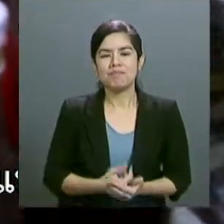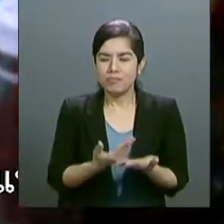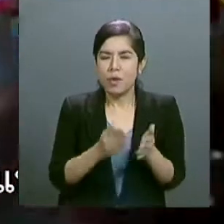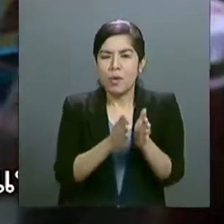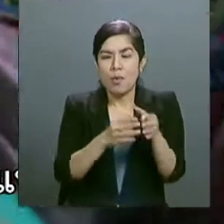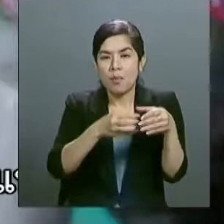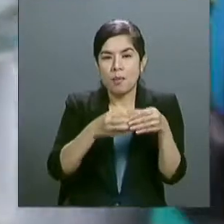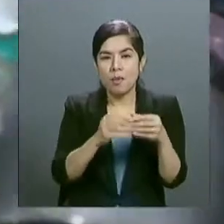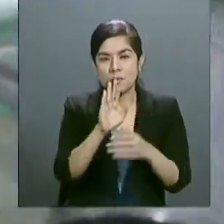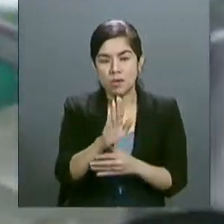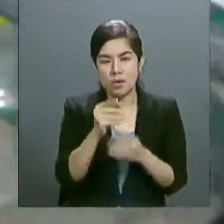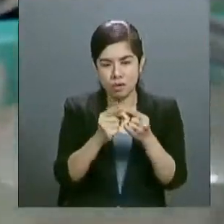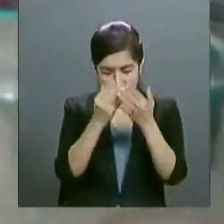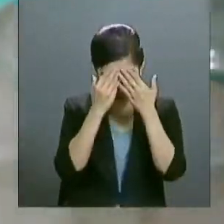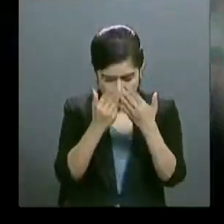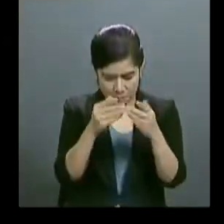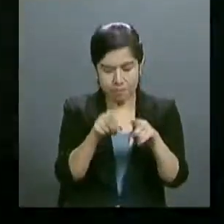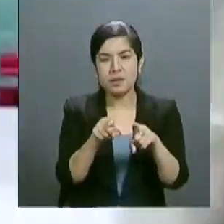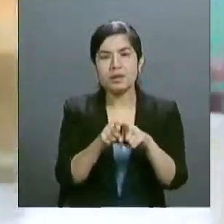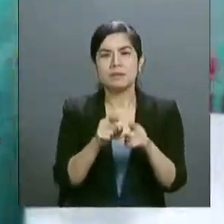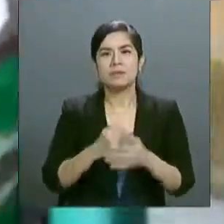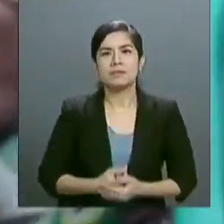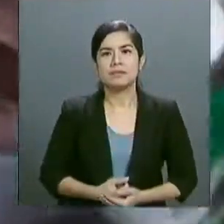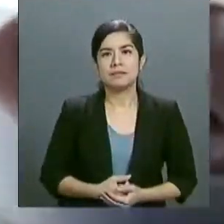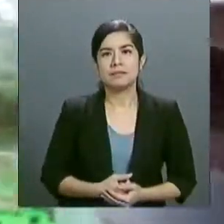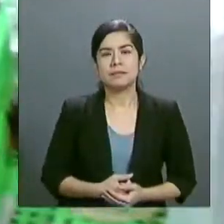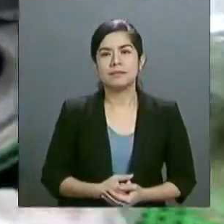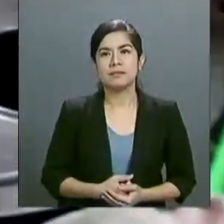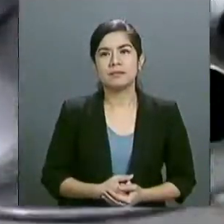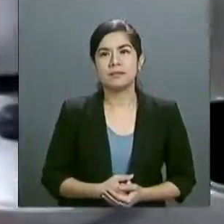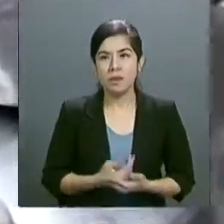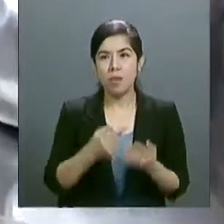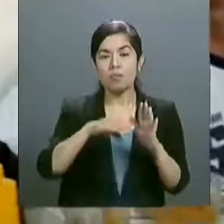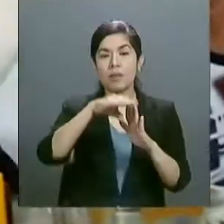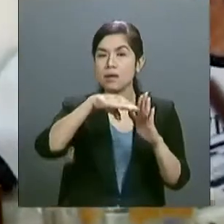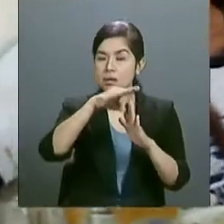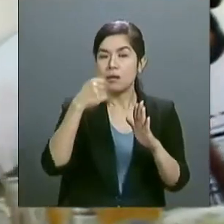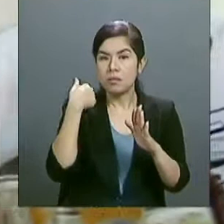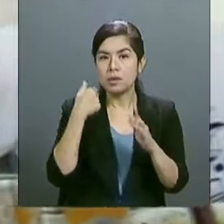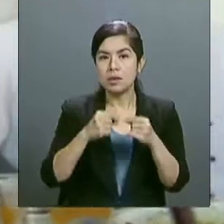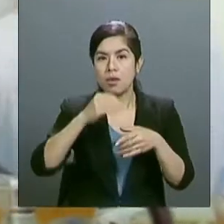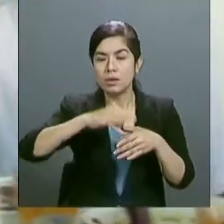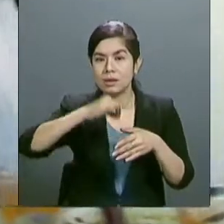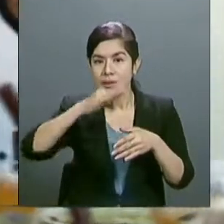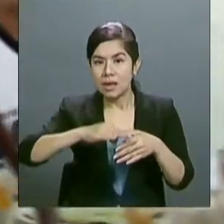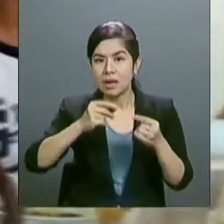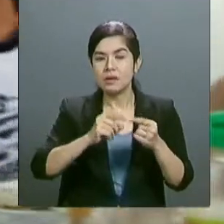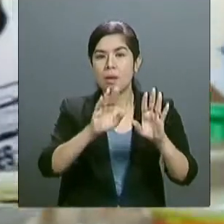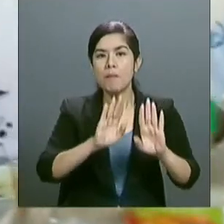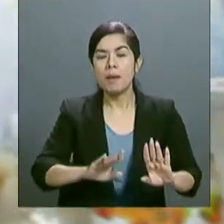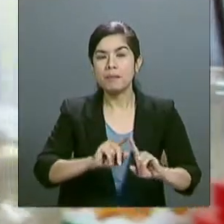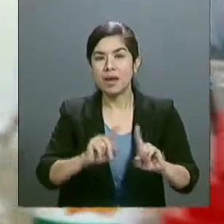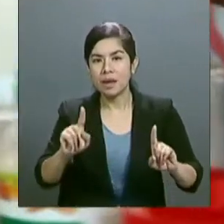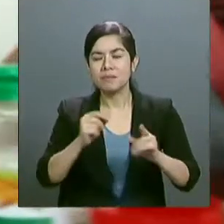าแล้วก็กาแฟโดยเฉพาะในทางภาคเหนือในดีที่มีชาก็เป็นชาลักษณะหนึ่งก็คือช